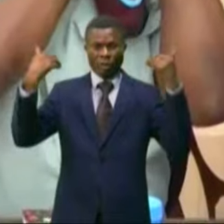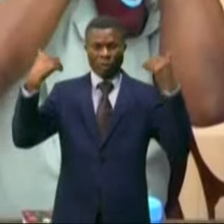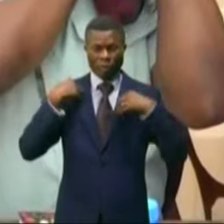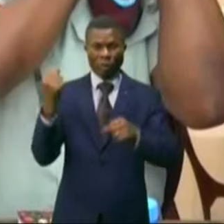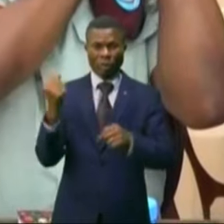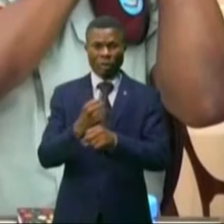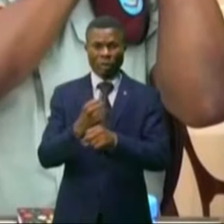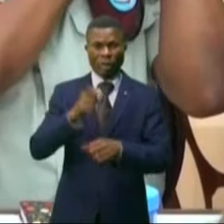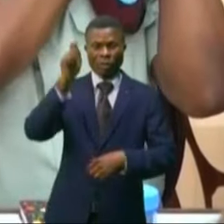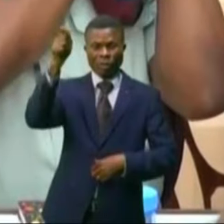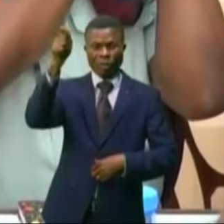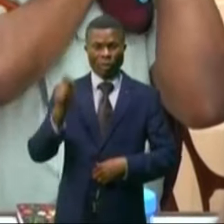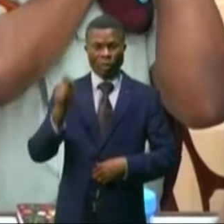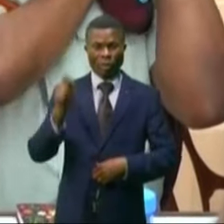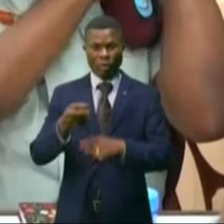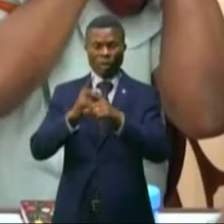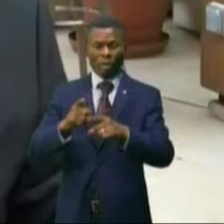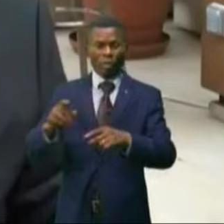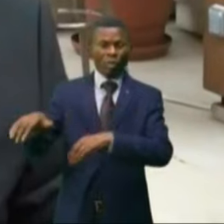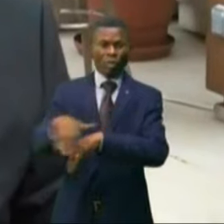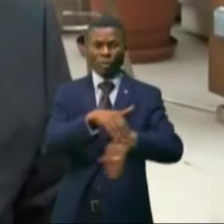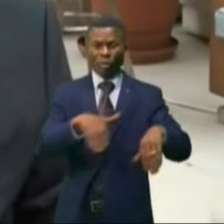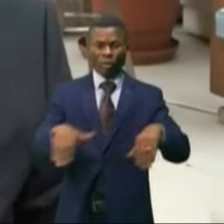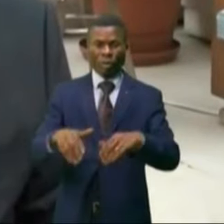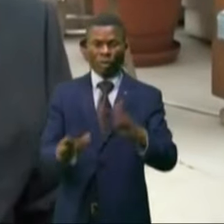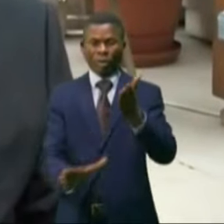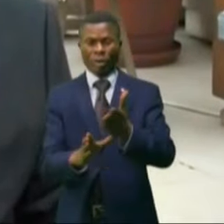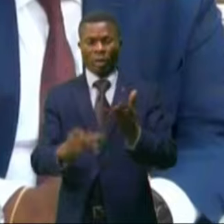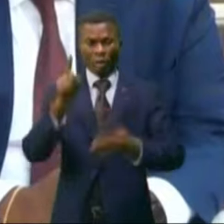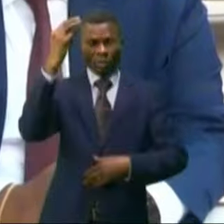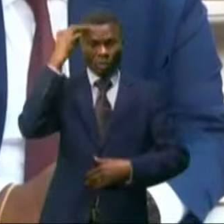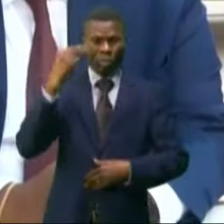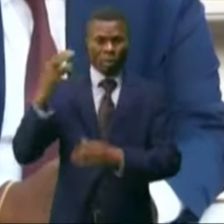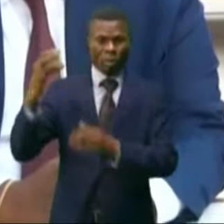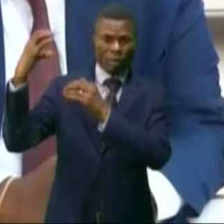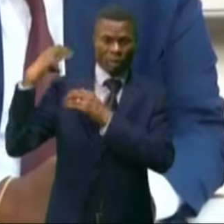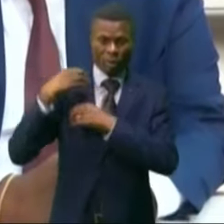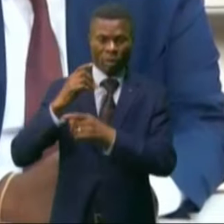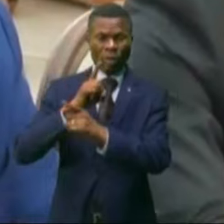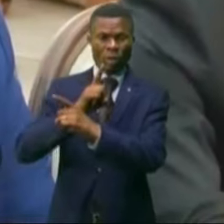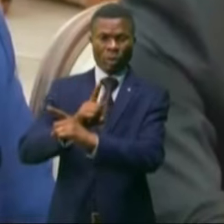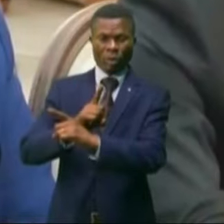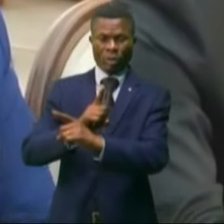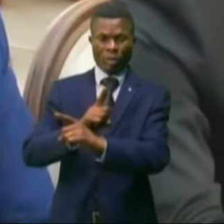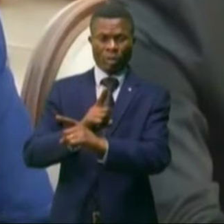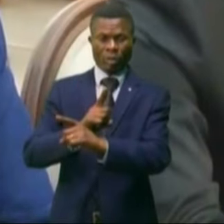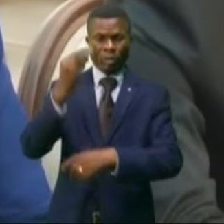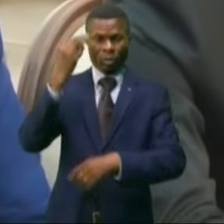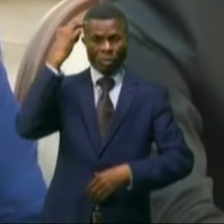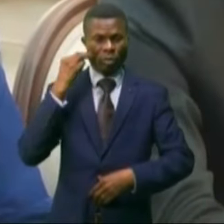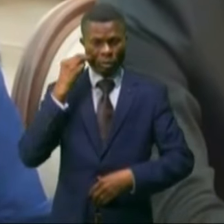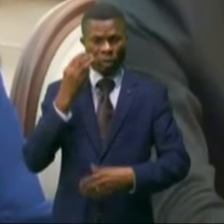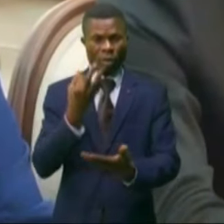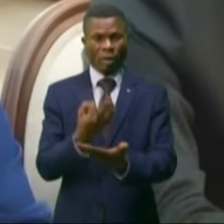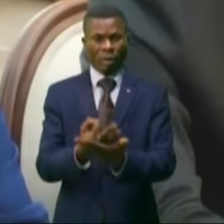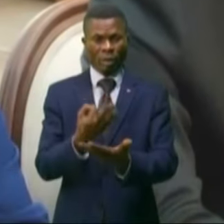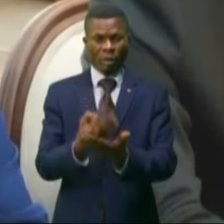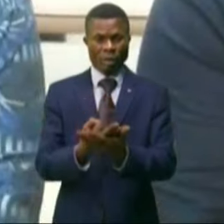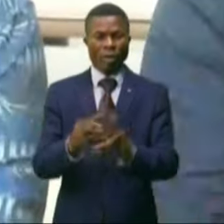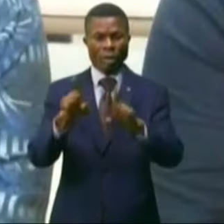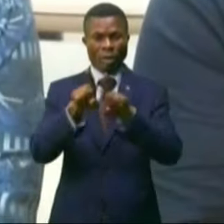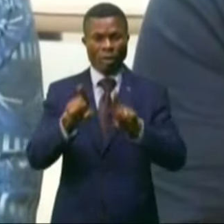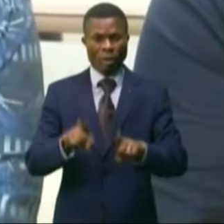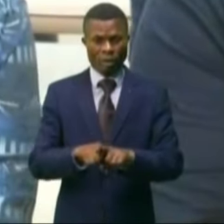d'opérations militaires venus du front, le vice-premier ministre en charge de la défense, le ministre des Finances, mais aussi